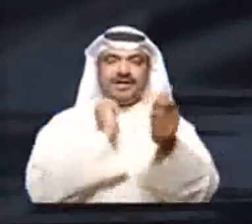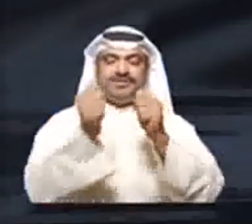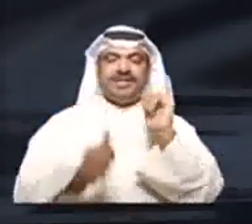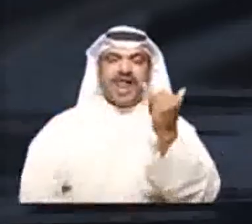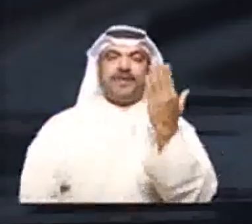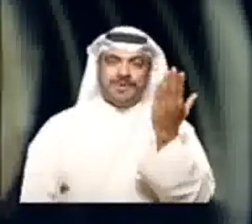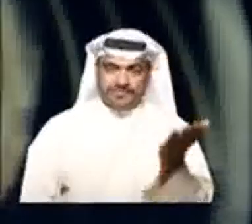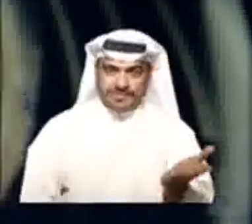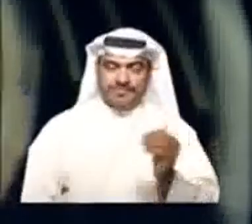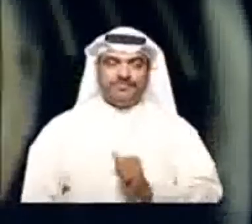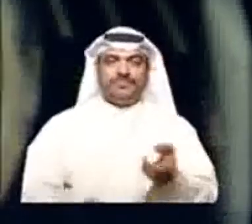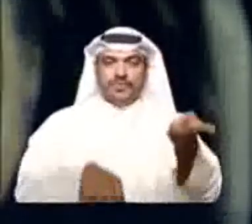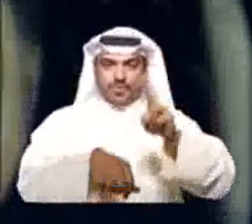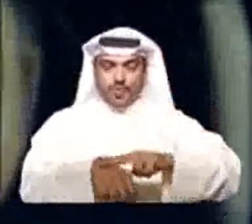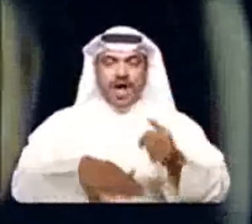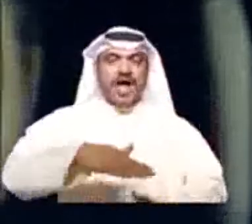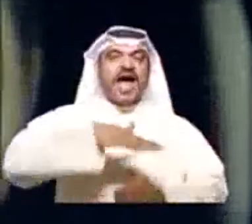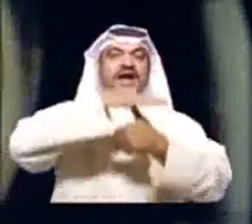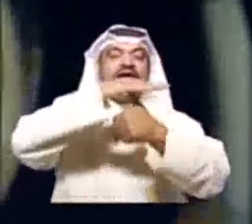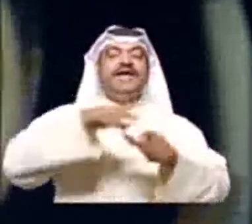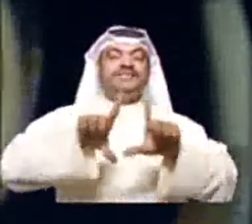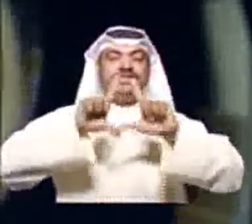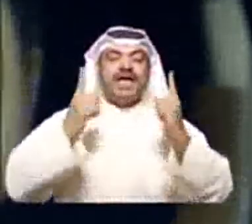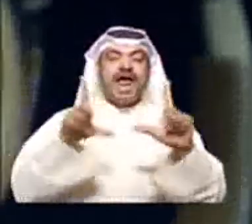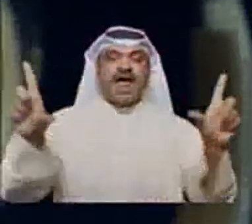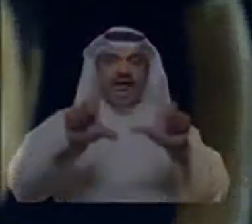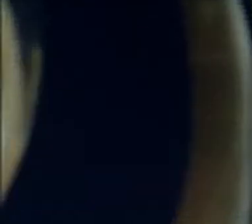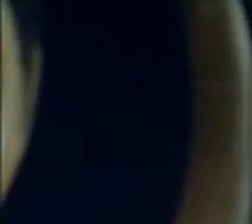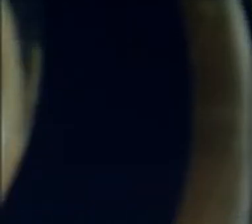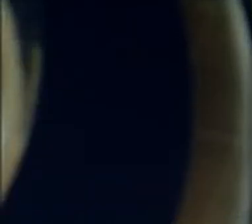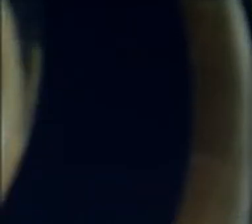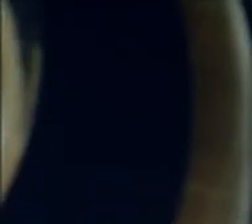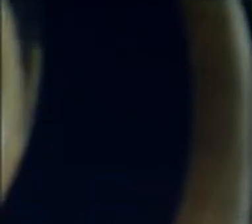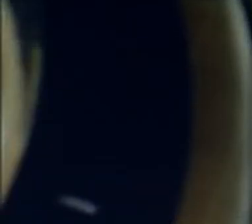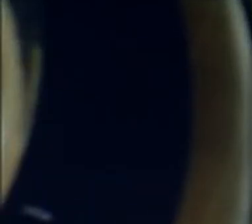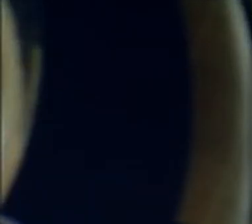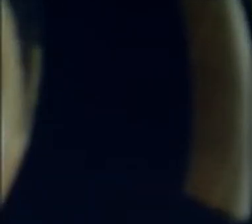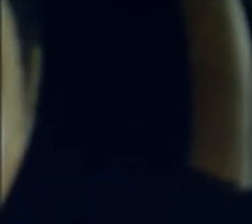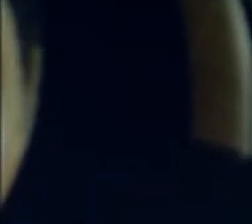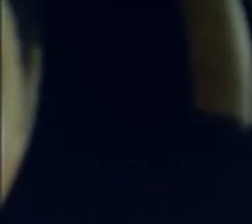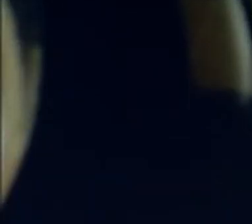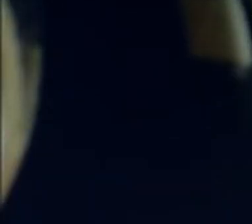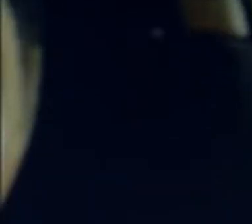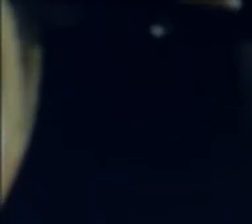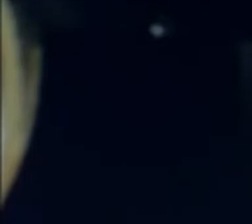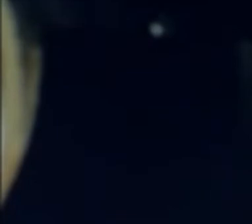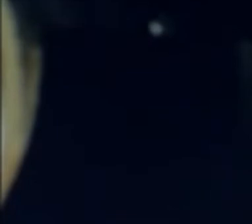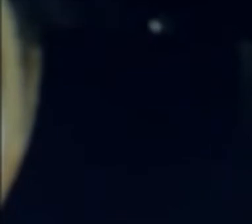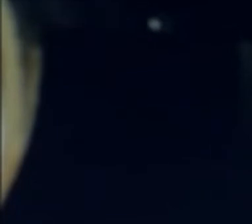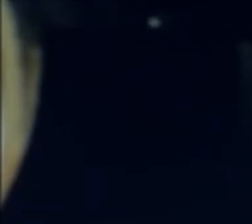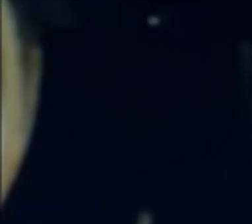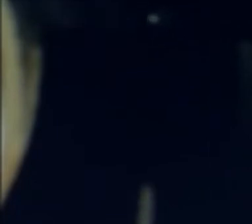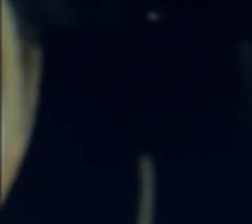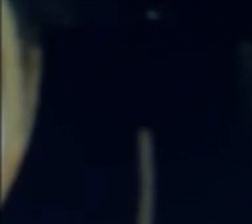البدر ورئيس الشؤون الإعلامية والثقافية بالديوان الأميري يوسف حمد الرومي ورئيس الشؤون السياسية